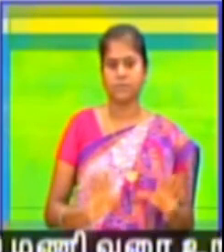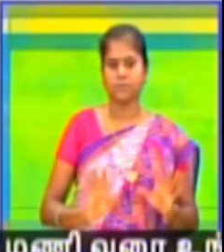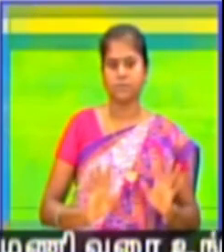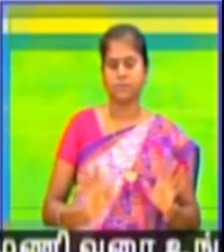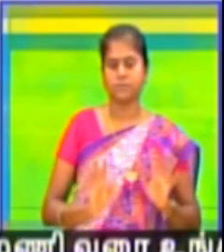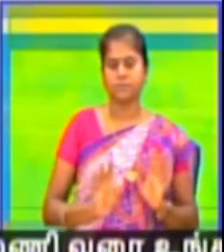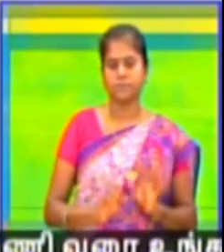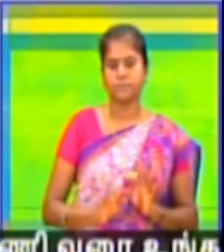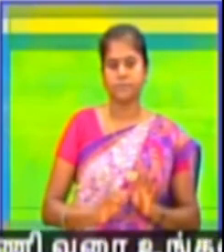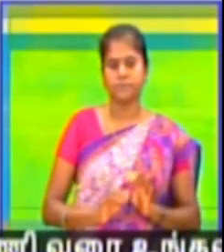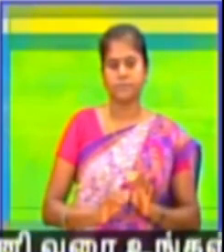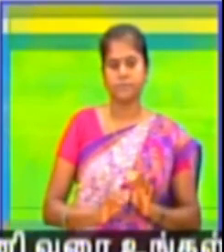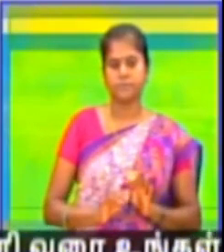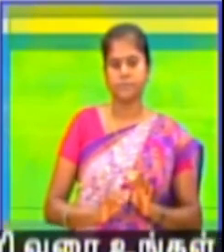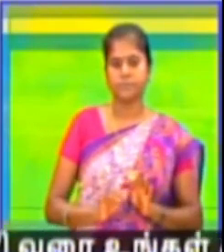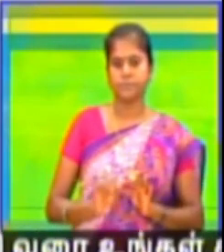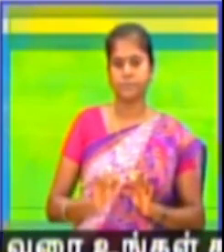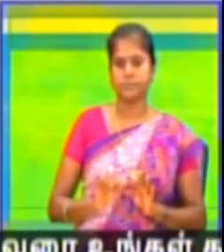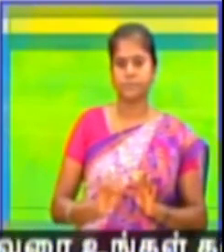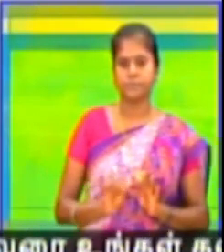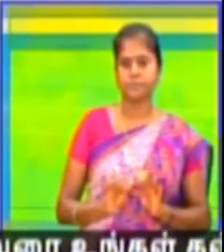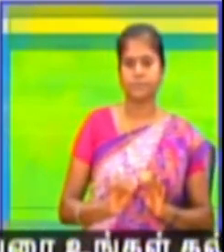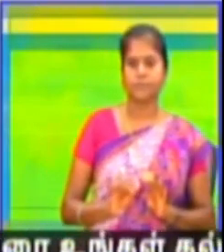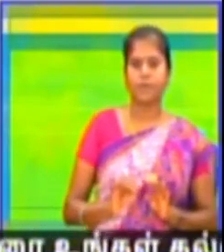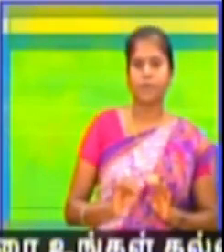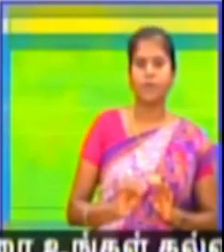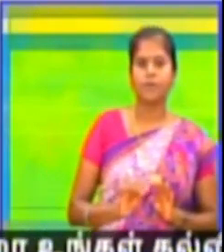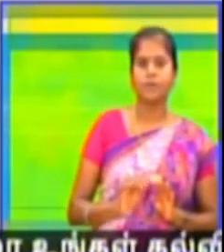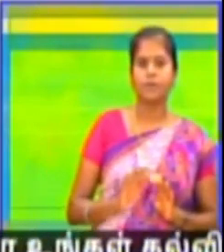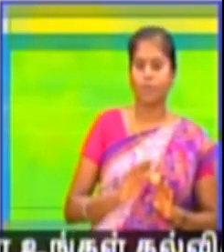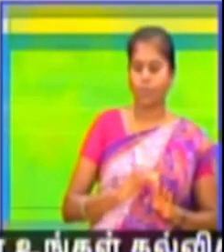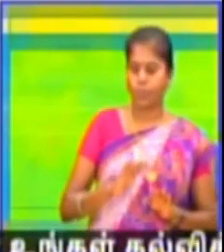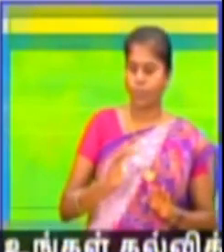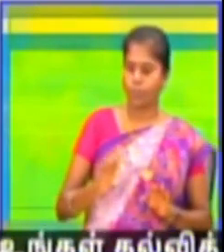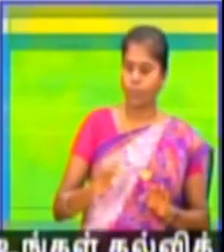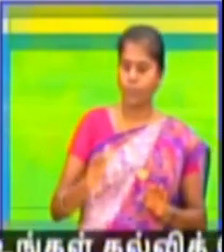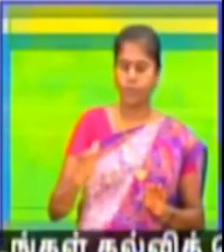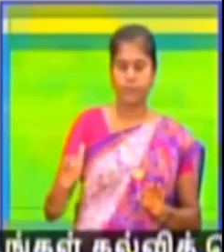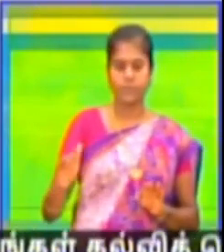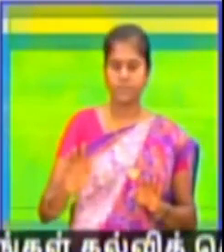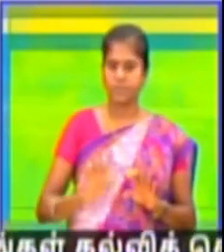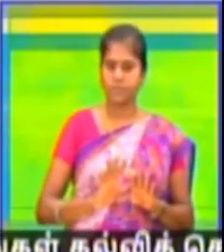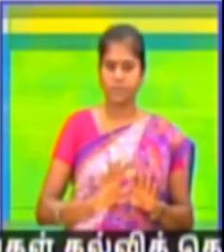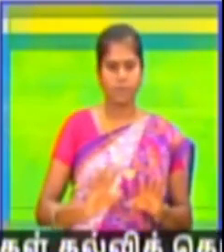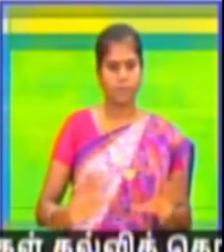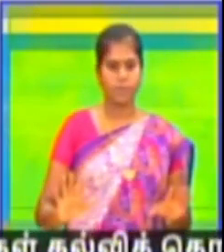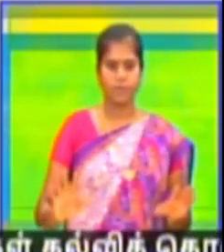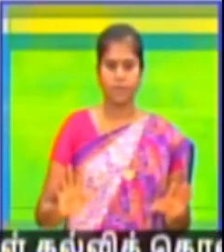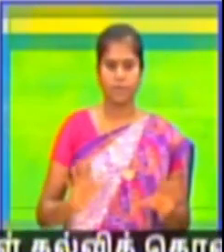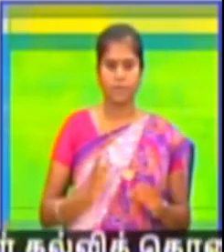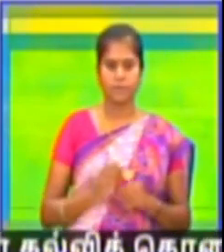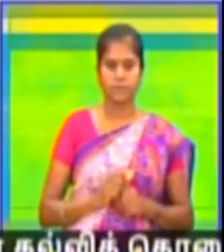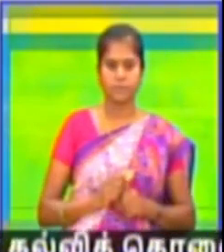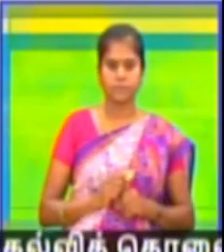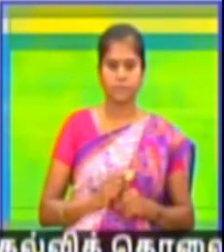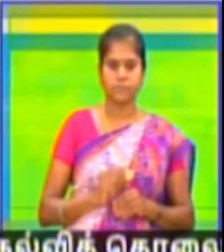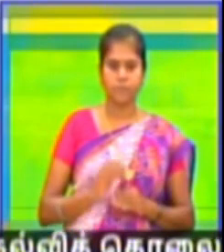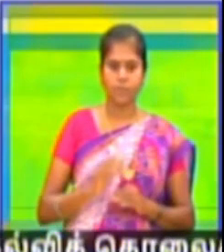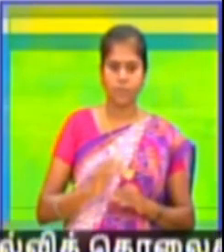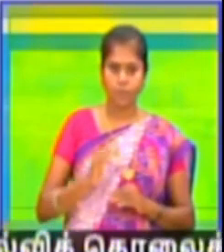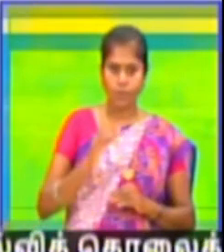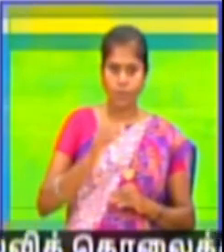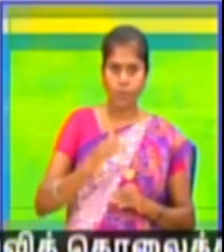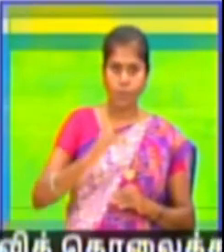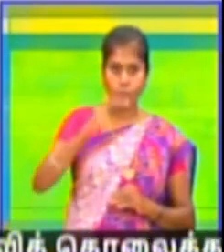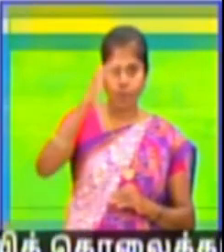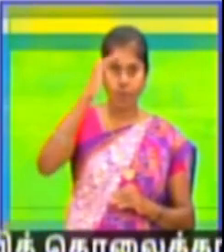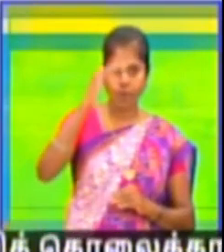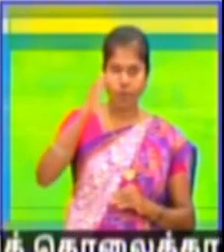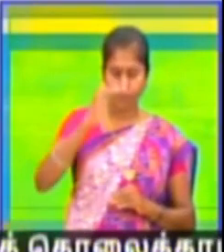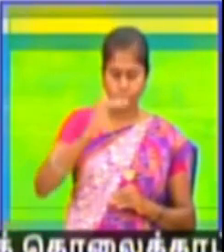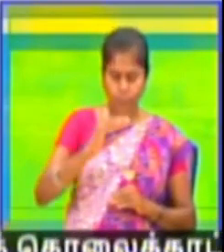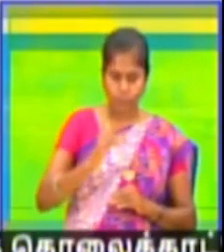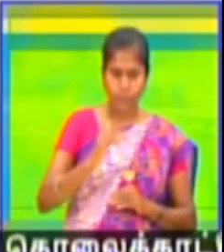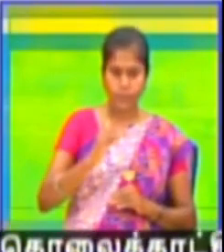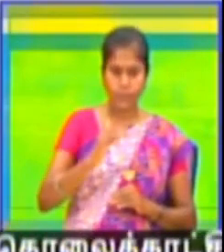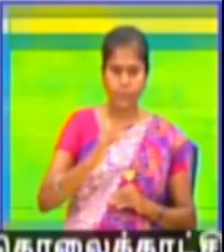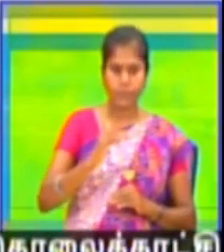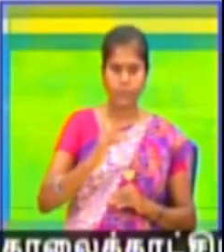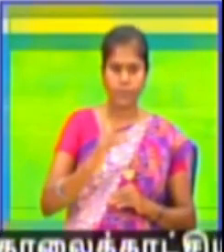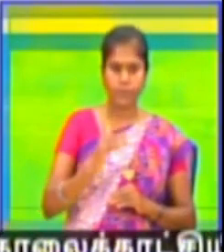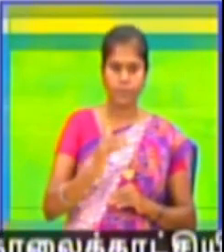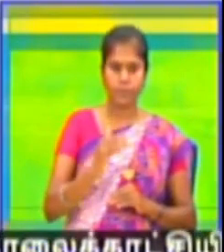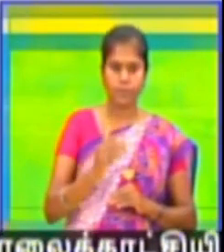இருக்குன்னு பார்த்தோம். ஆனால் அந்த அப்பலேஷியன் உயர்நிலம் தொடர்ச்சியாக அமையல. இது உயரம் குறைவாகவும் அதே